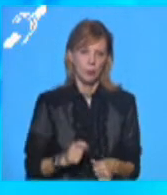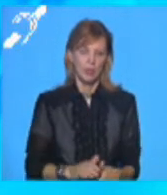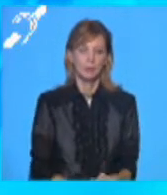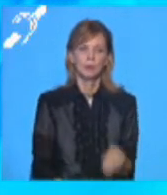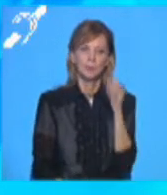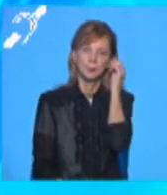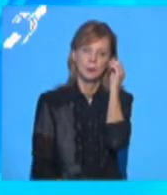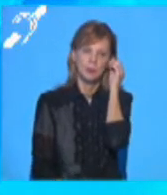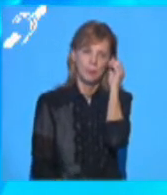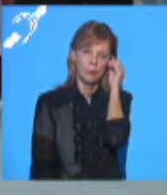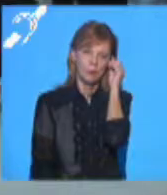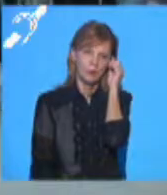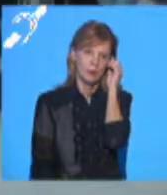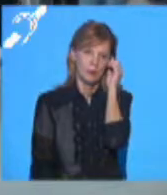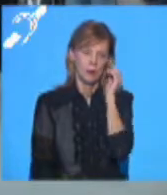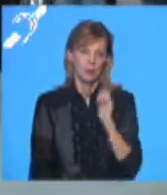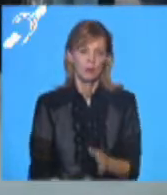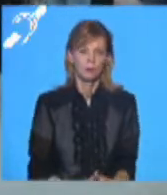2023.